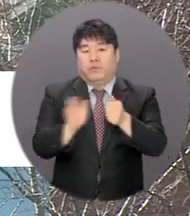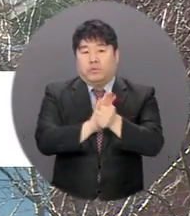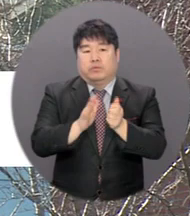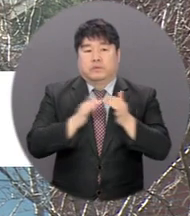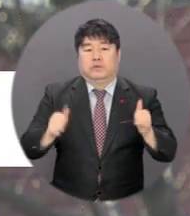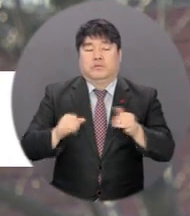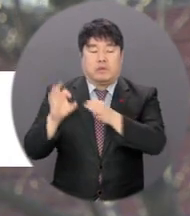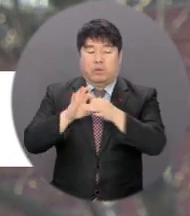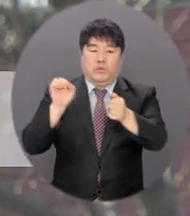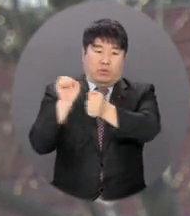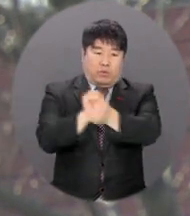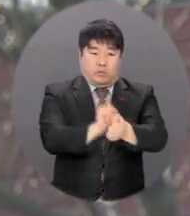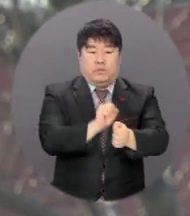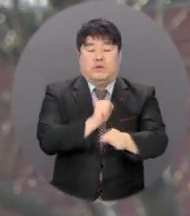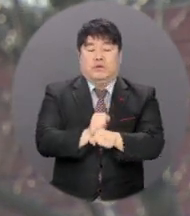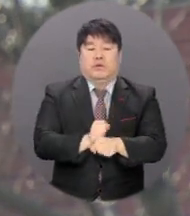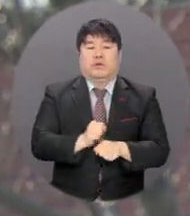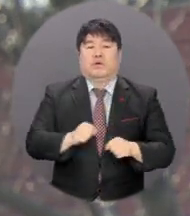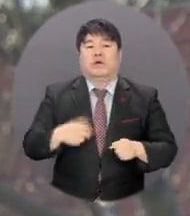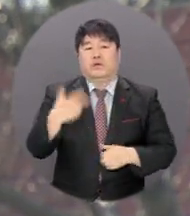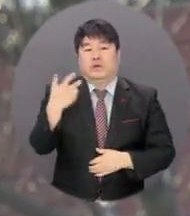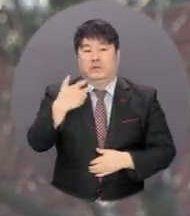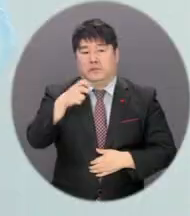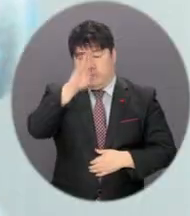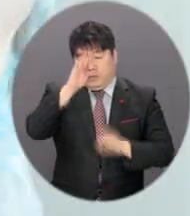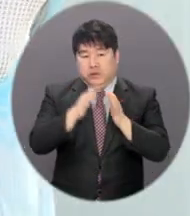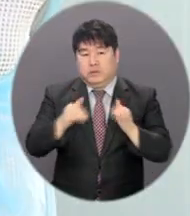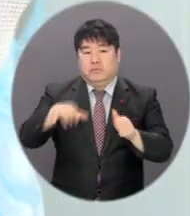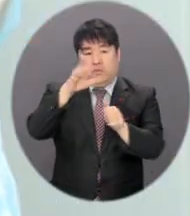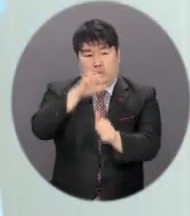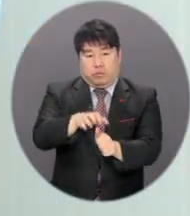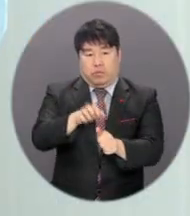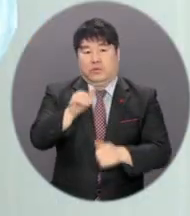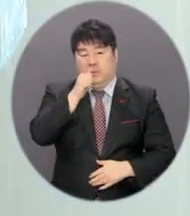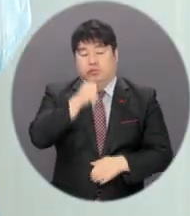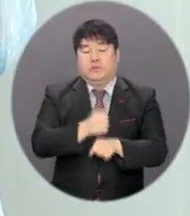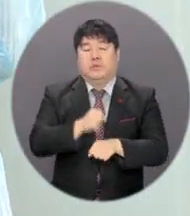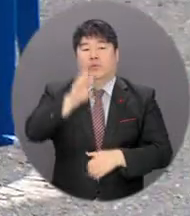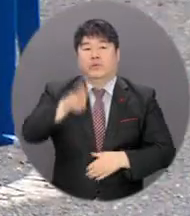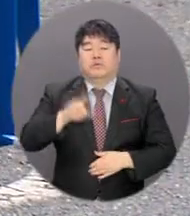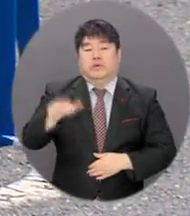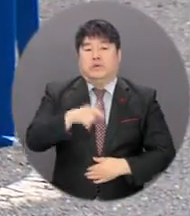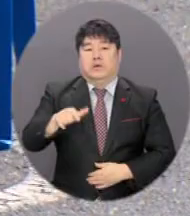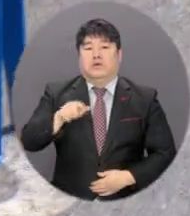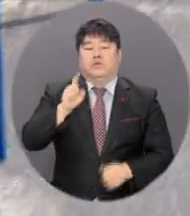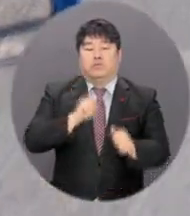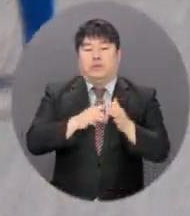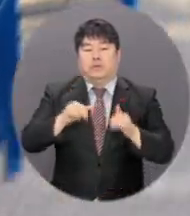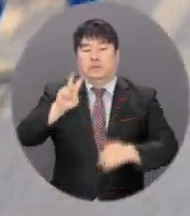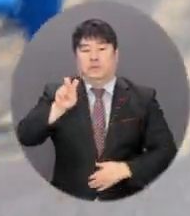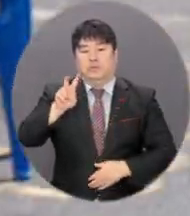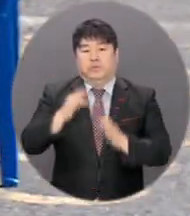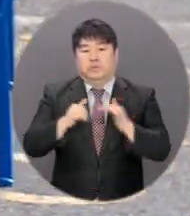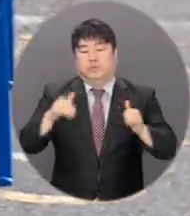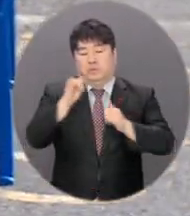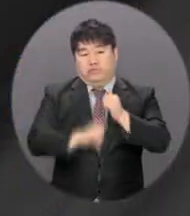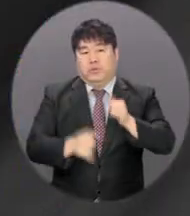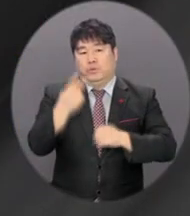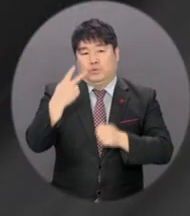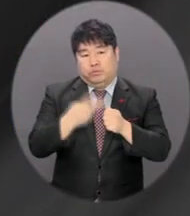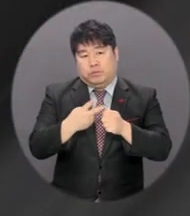이루어지면서 환자 70여 명이 코호트 격리되기도 했습니다. 광주에서 1일 확진자 수 22명은 역대 두 번째로